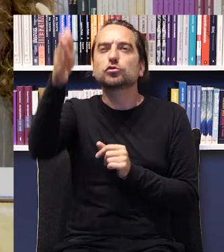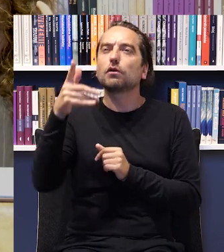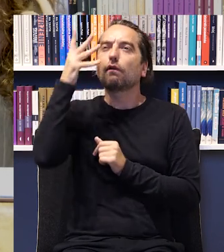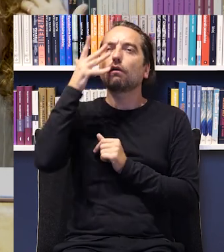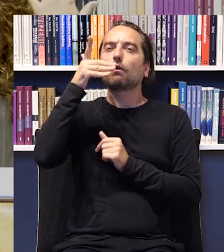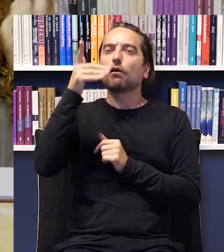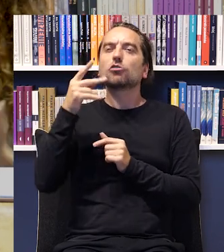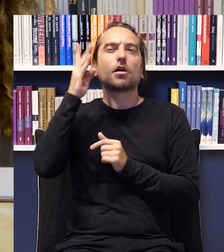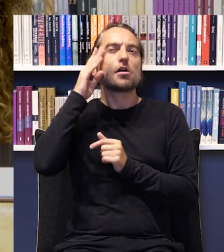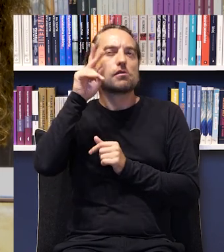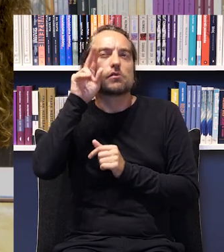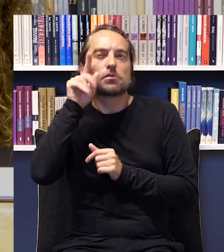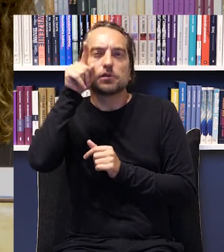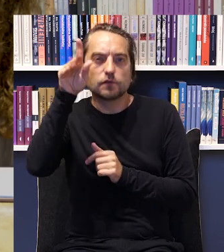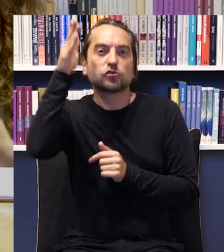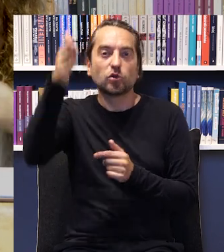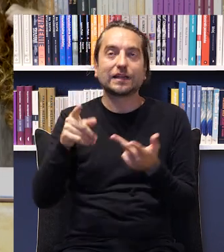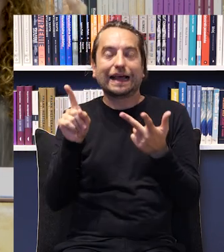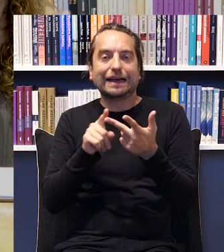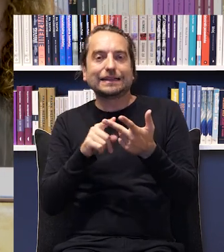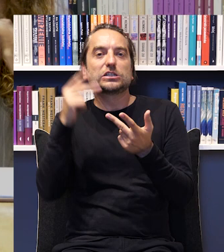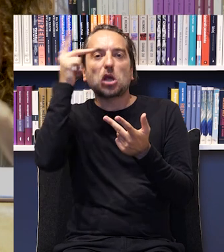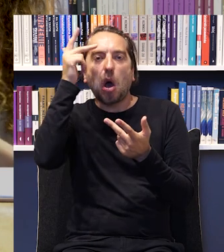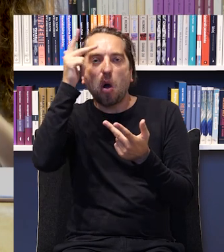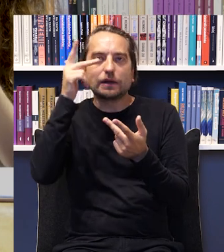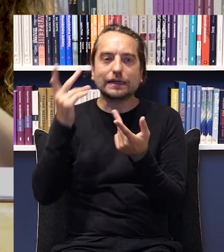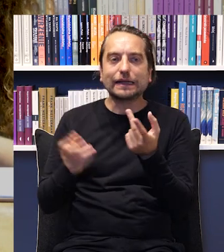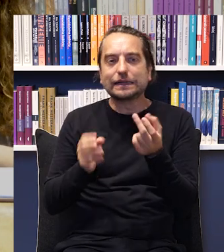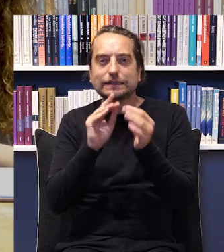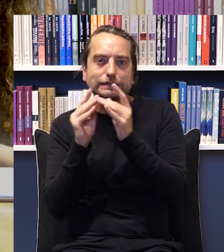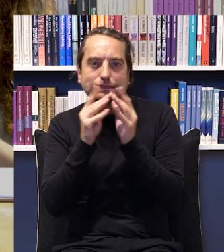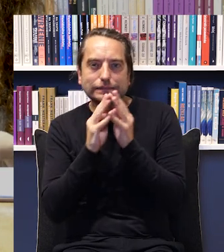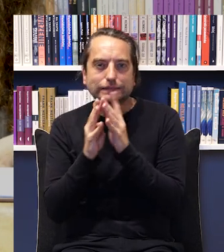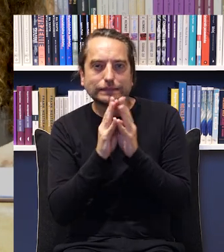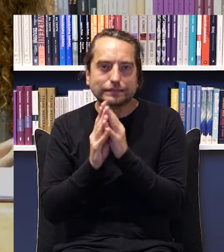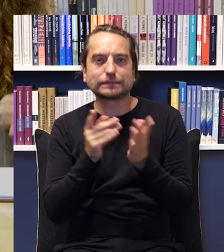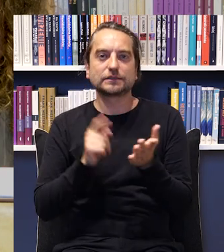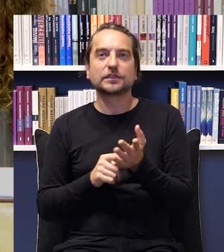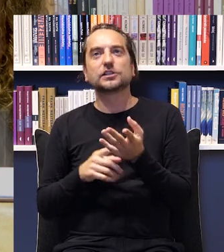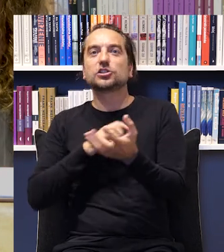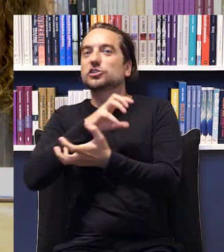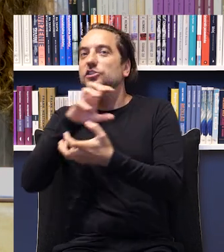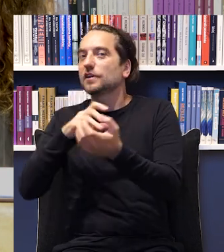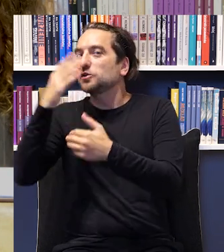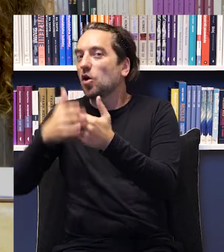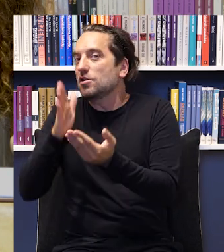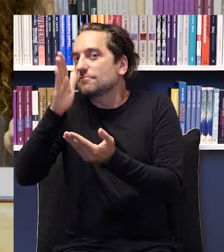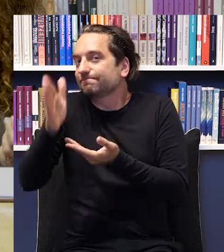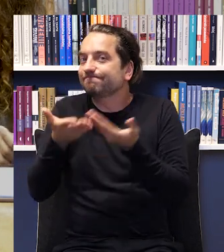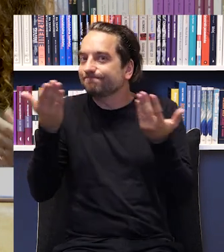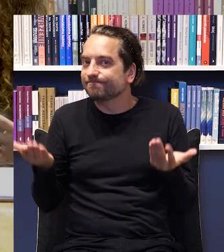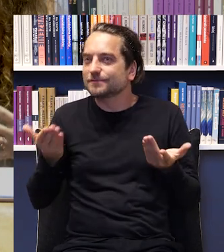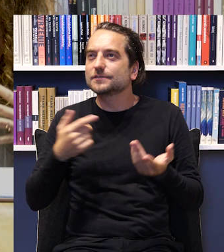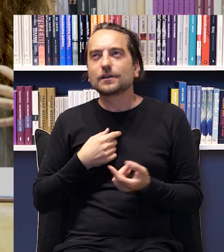niej rozmaitego typu teorie spiskowe, mamy właśnie te różne małe, takie osobiste końce świata. Więc ja